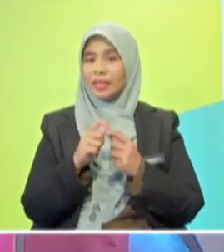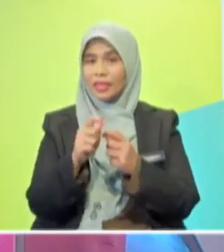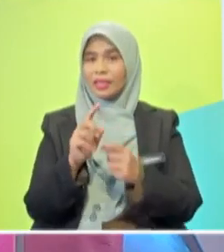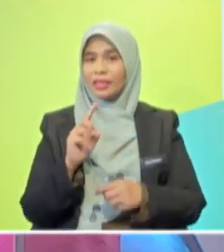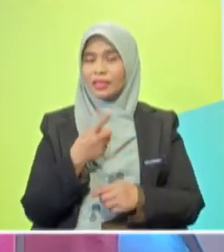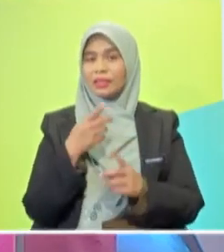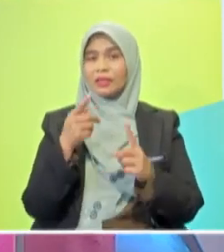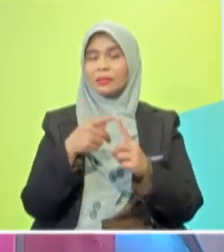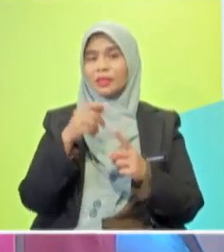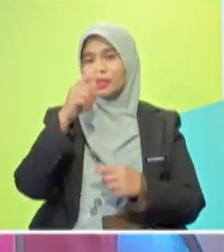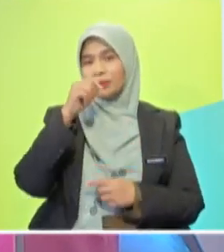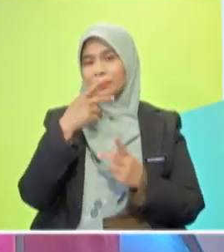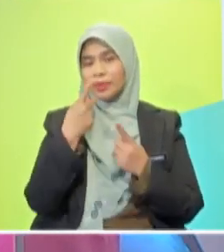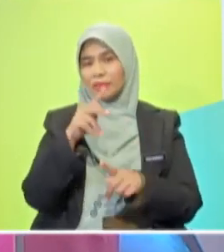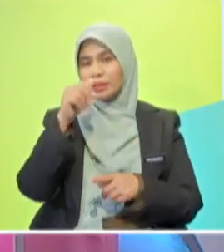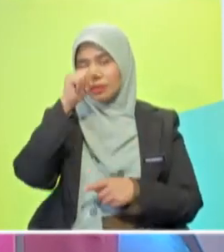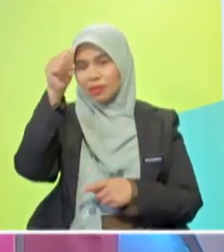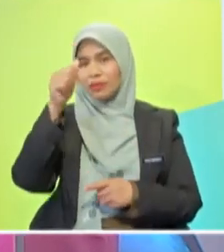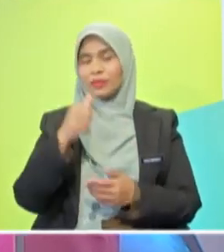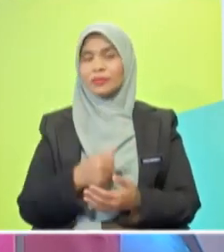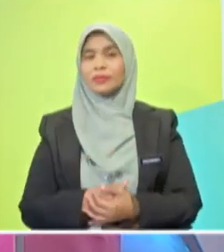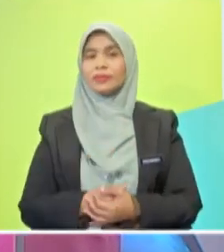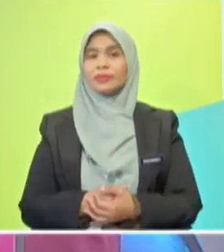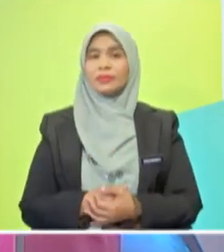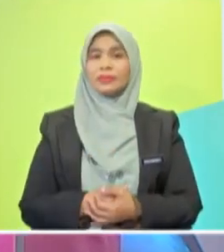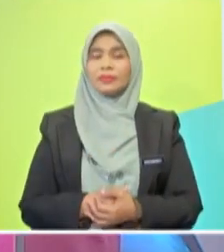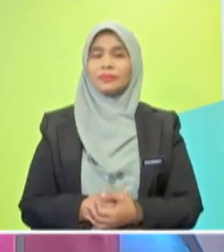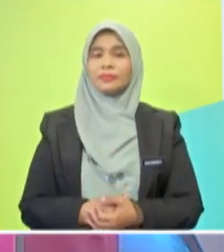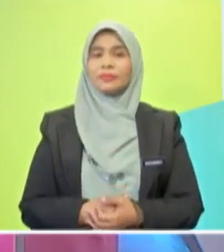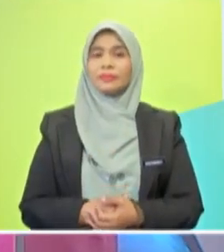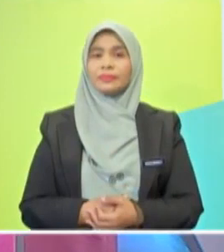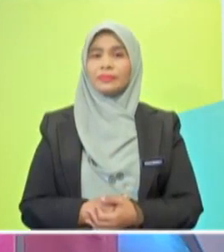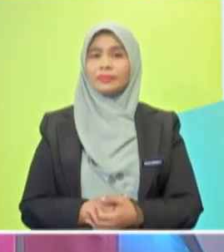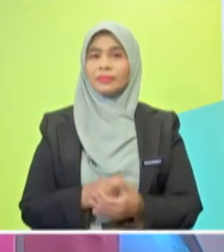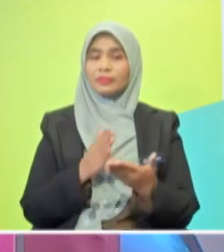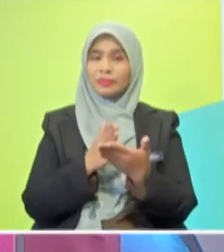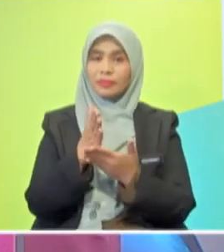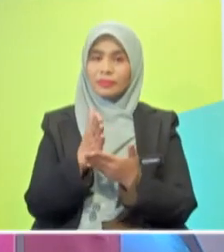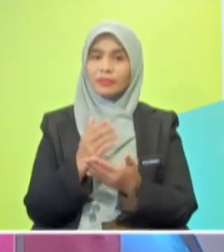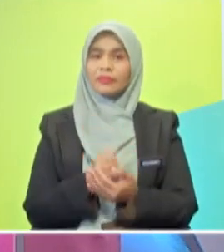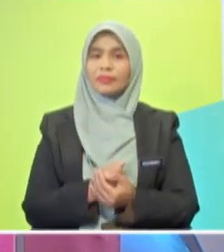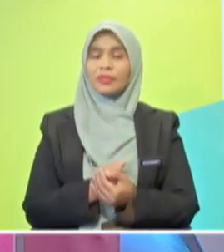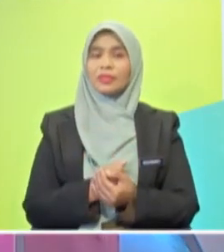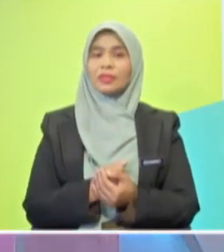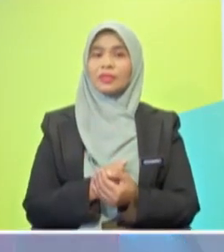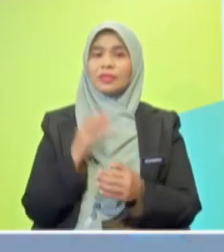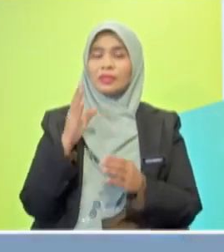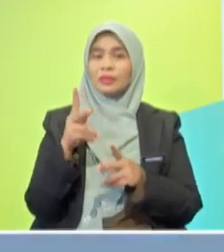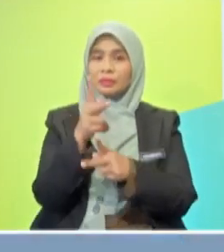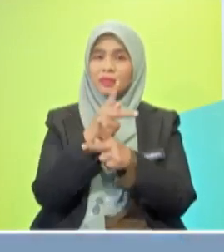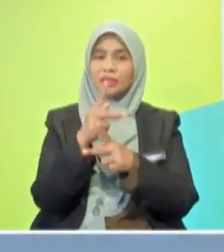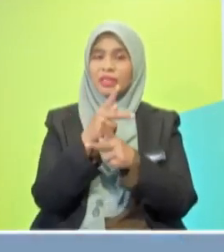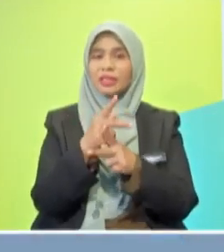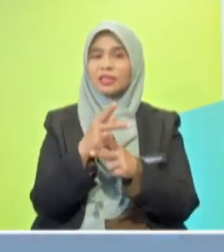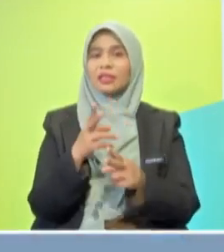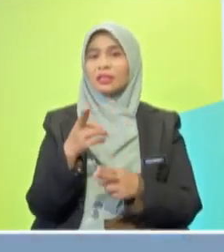kita kepada perintah Allah Subhanahu wa taala. Okey, seterusnya menjaga maruah